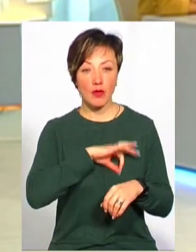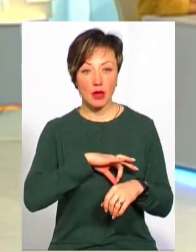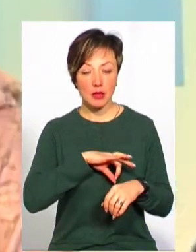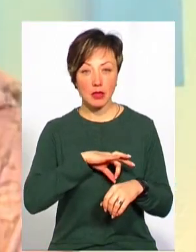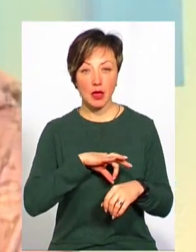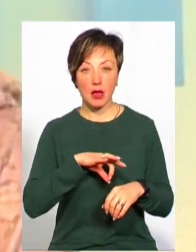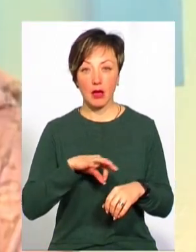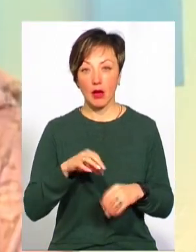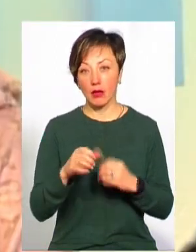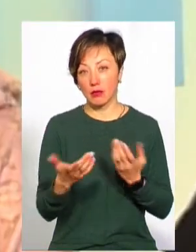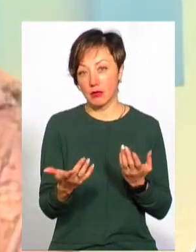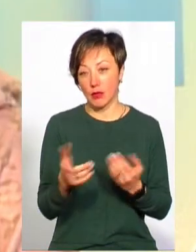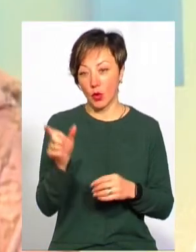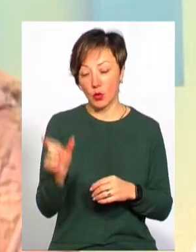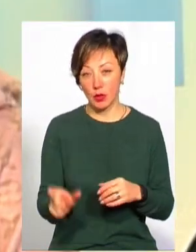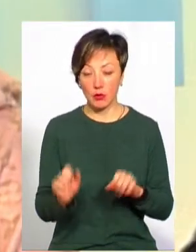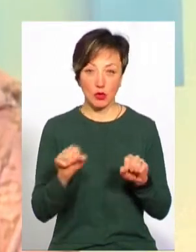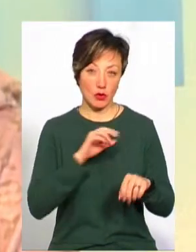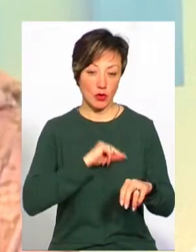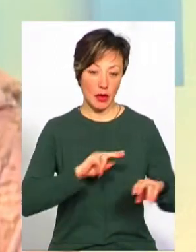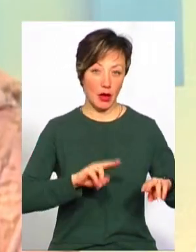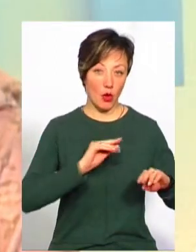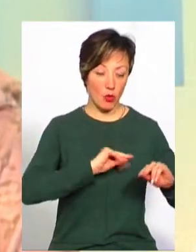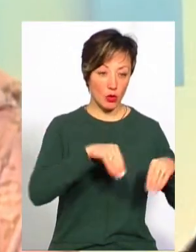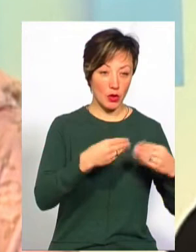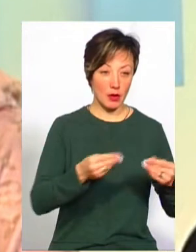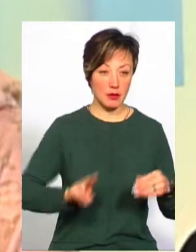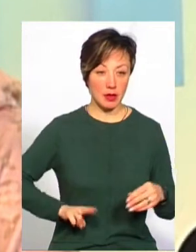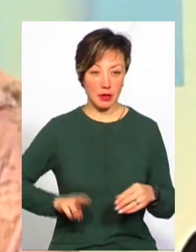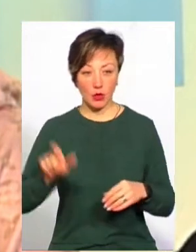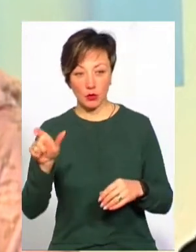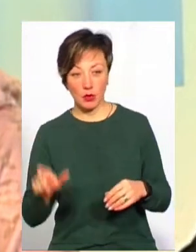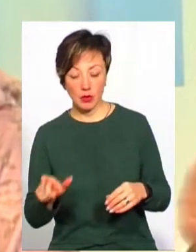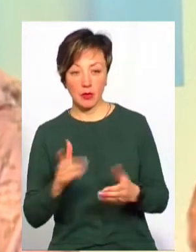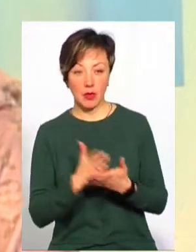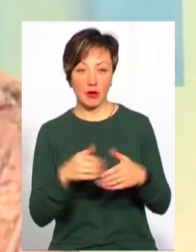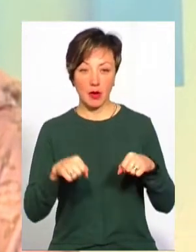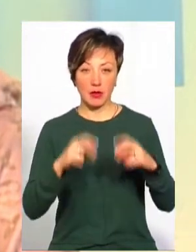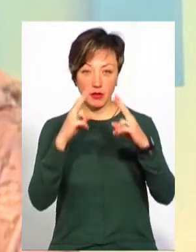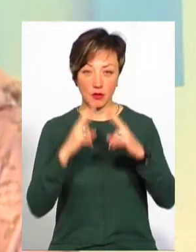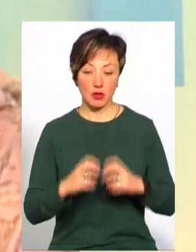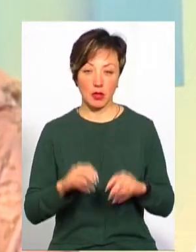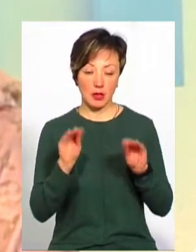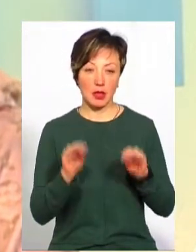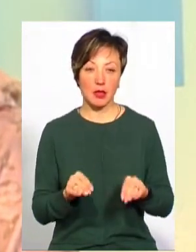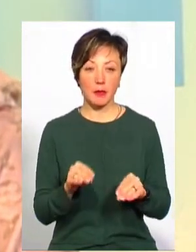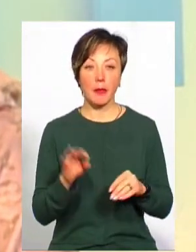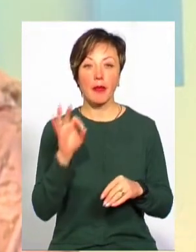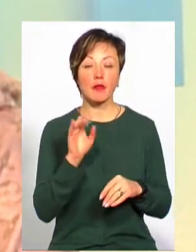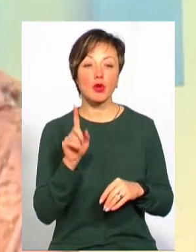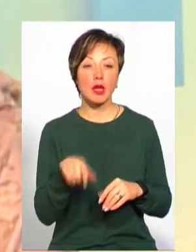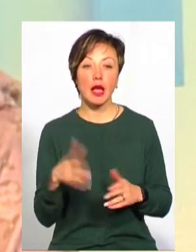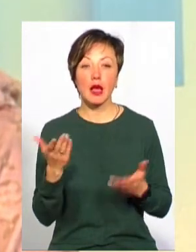сказано, робітник, але може користуватися і роботодавець. Він має право, в законі написано, вивчати дані. Мова йде про